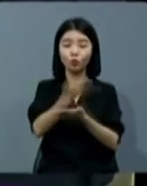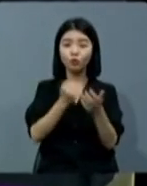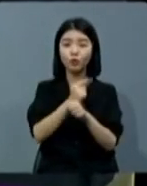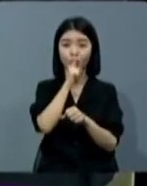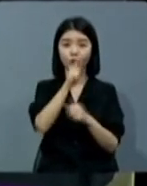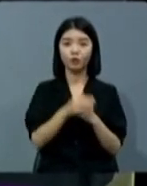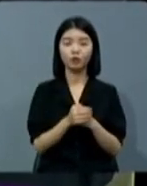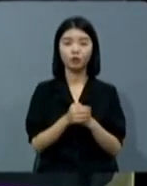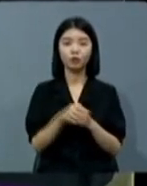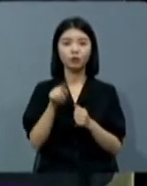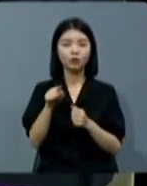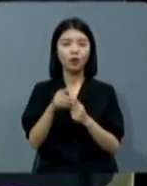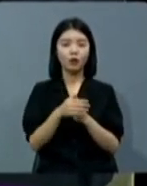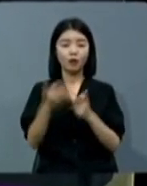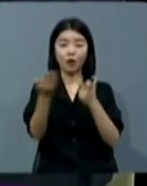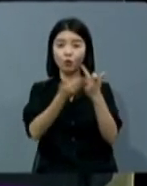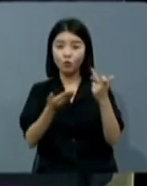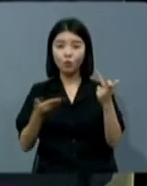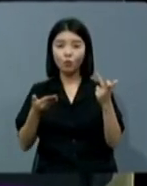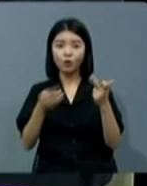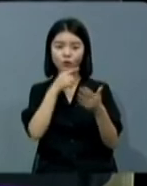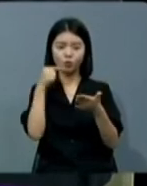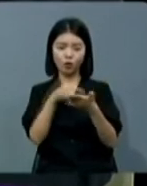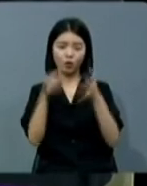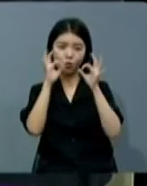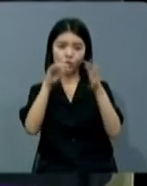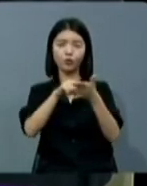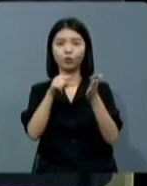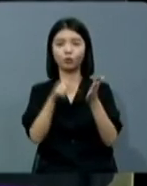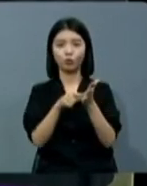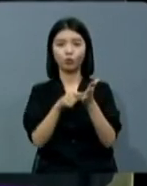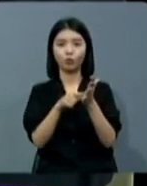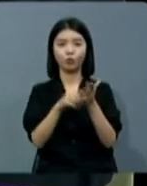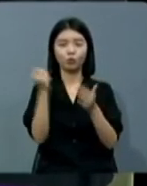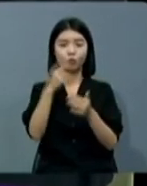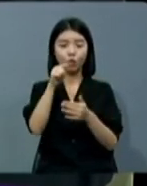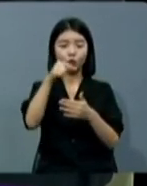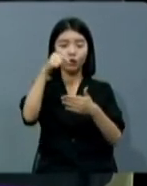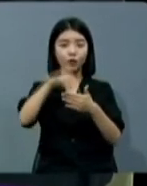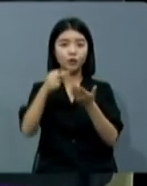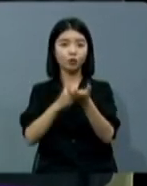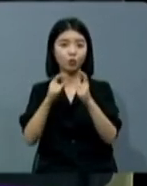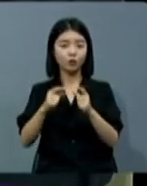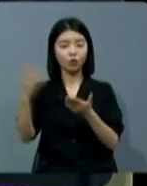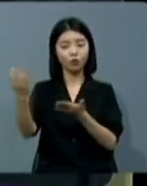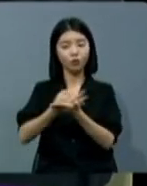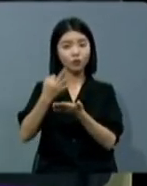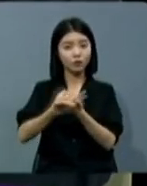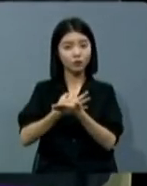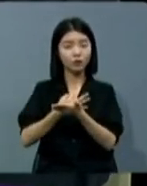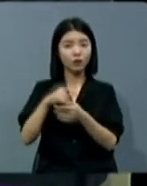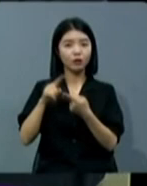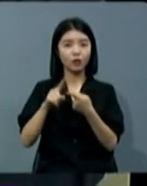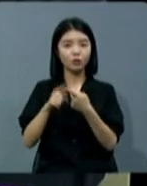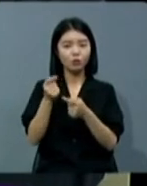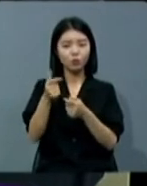이제 정선에 이제 손에 오는 정도. 예. 거기는 제주에서 얻어들이는 이익에서